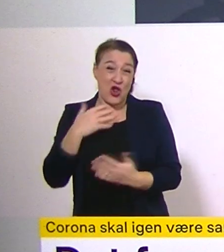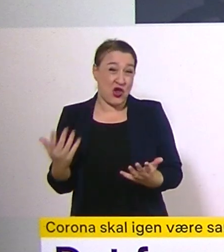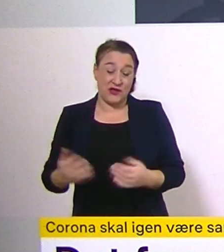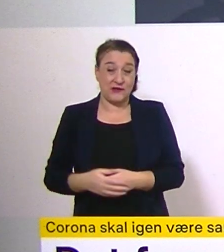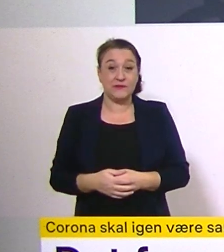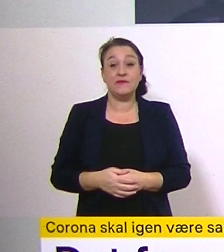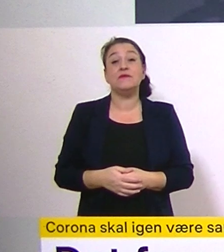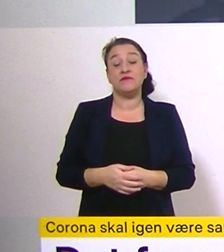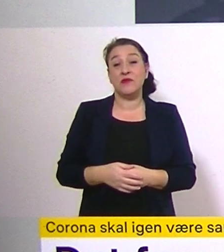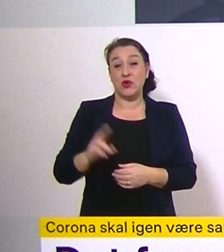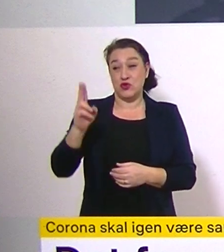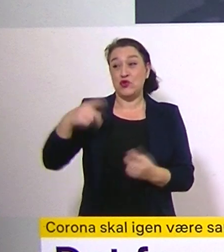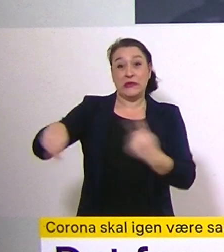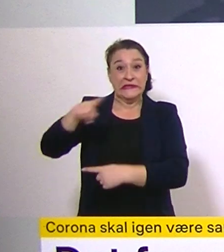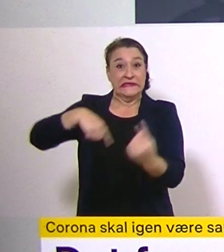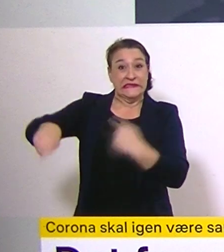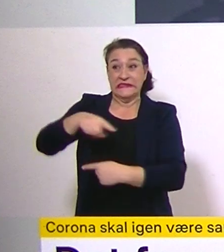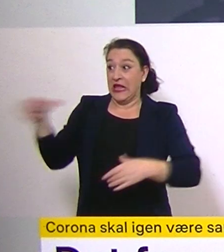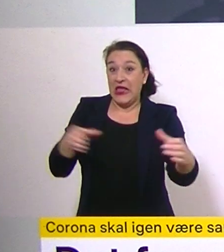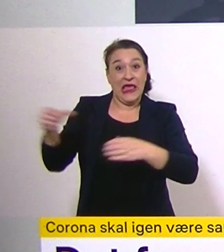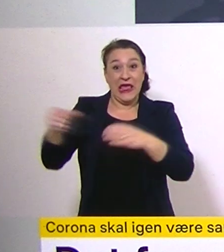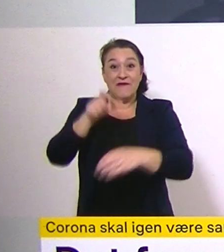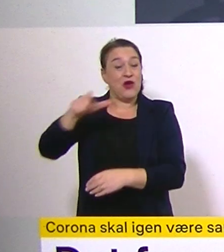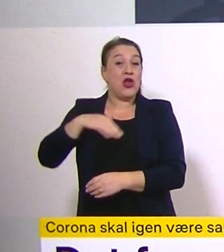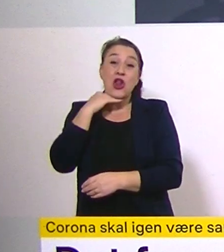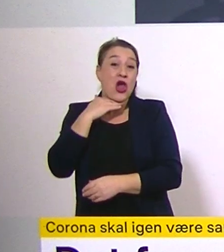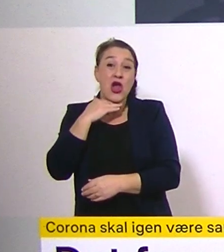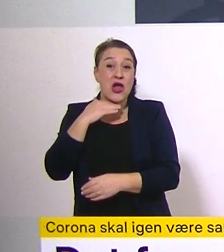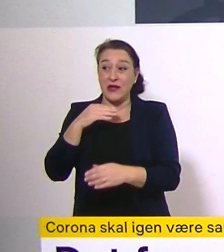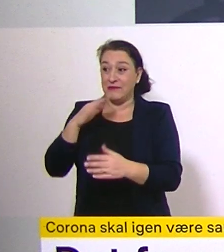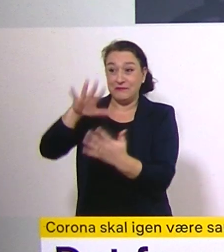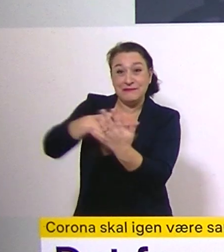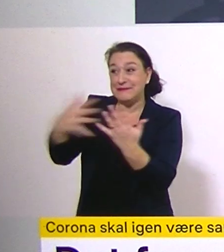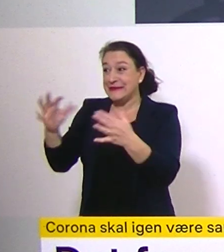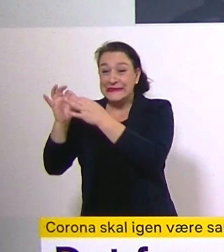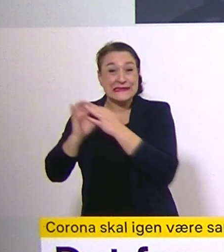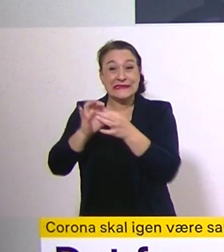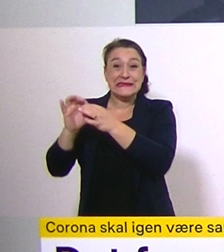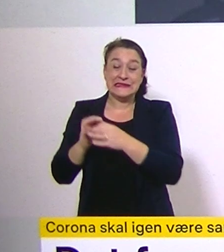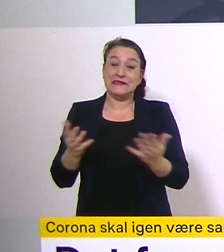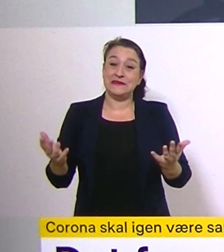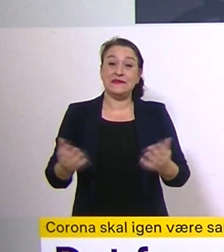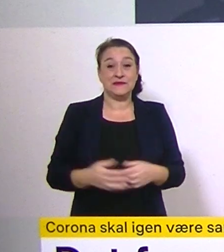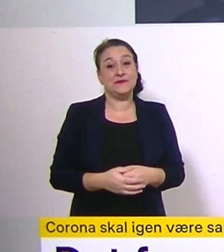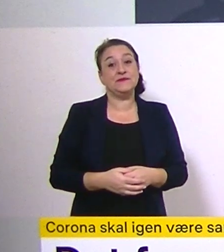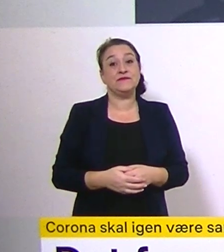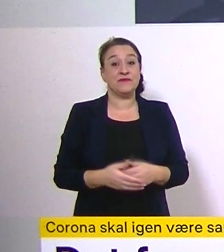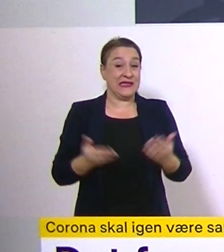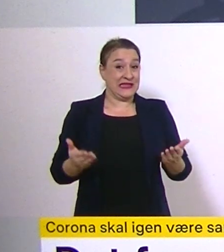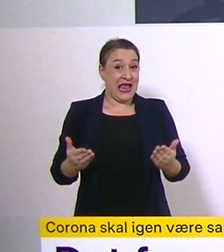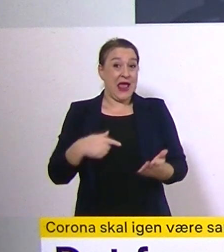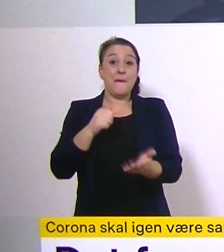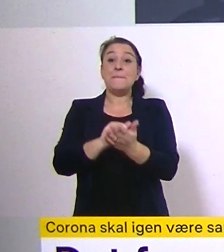allerede nu svært at få vagtplanerne til at hænge sammen. Det kan et pressemøde her i aften selvfølgelig ikke ændre på.